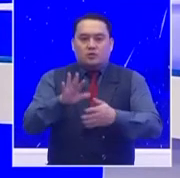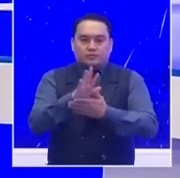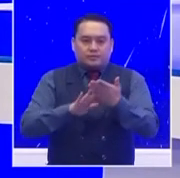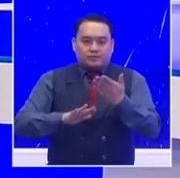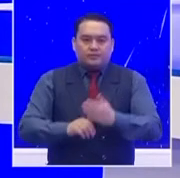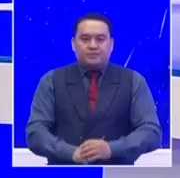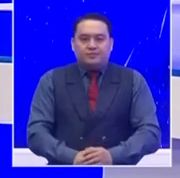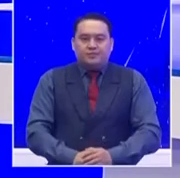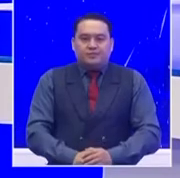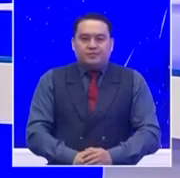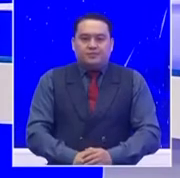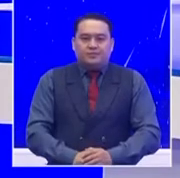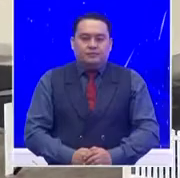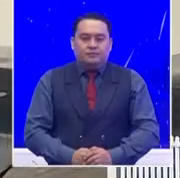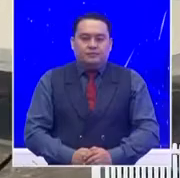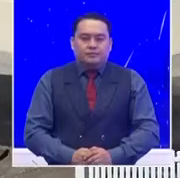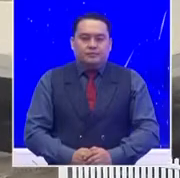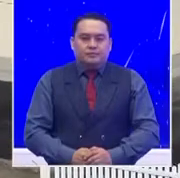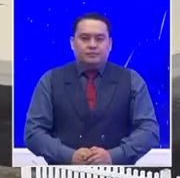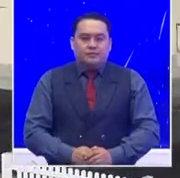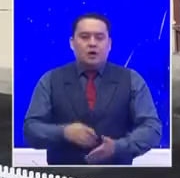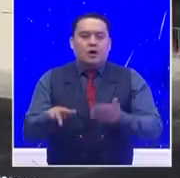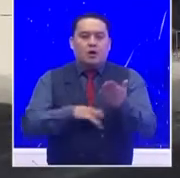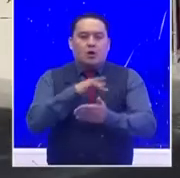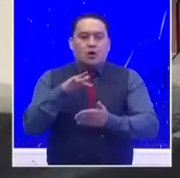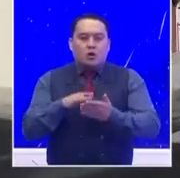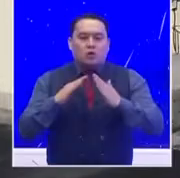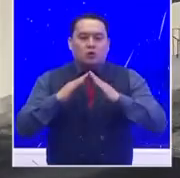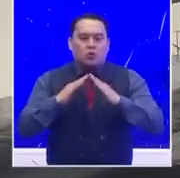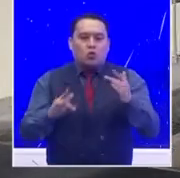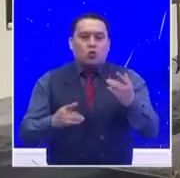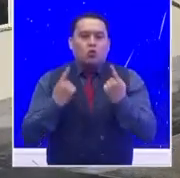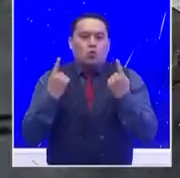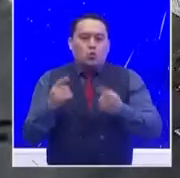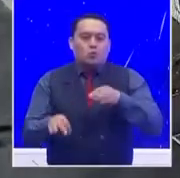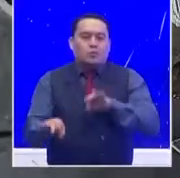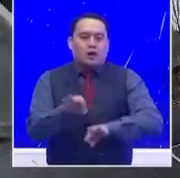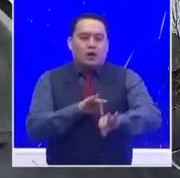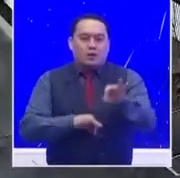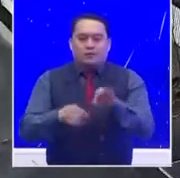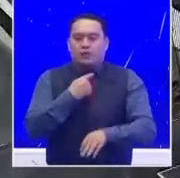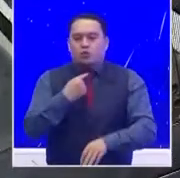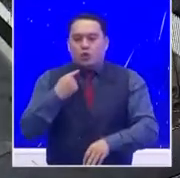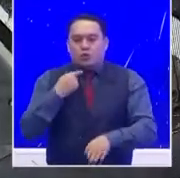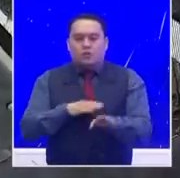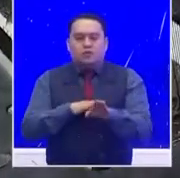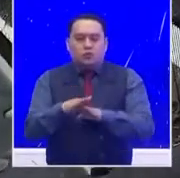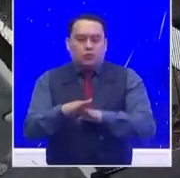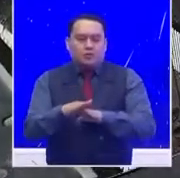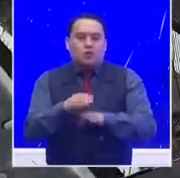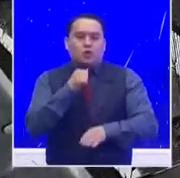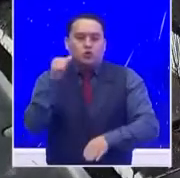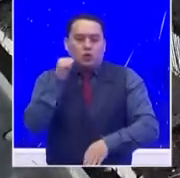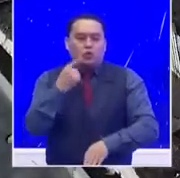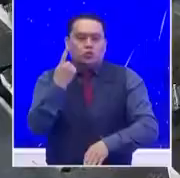материале ануара магазинного коттеджный городок один из самых крупных проектов реализуемых талда круга не в прошлом году в эксплуатацию здесь за